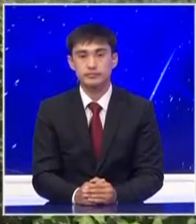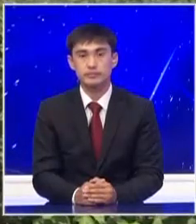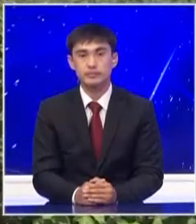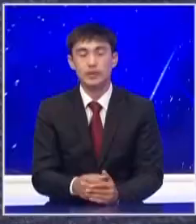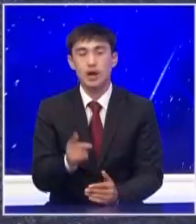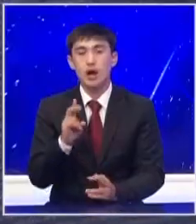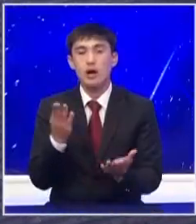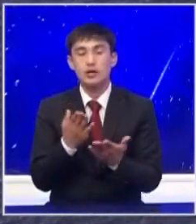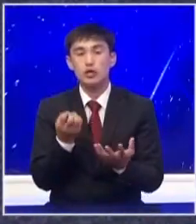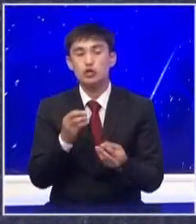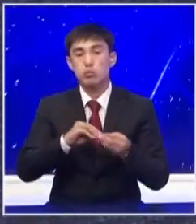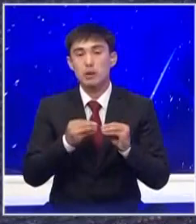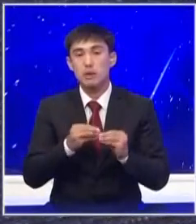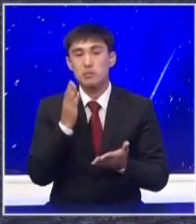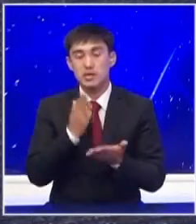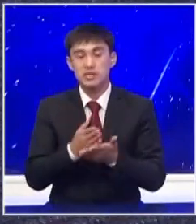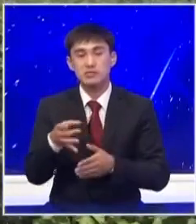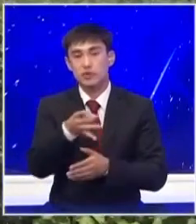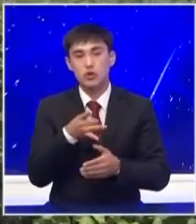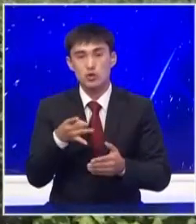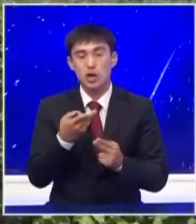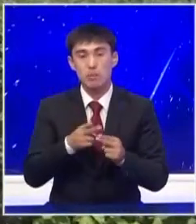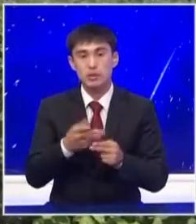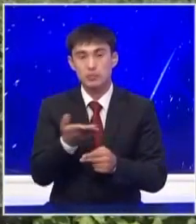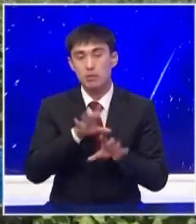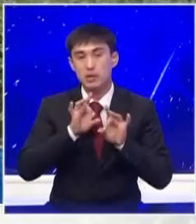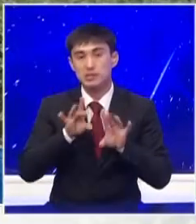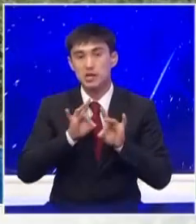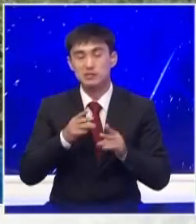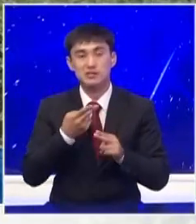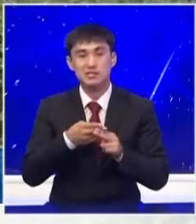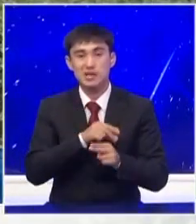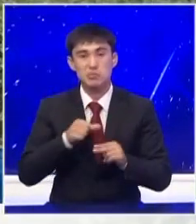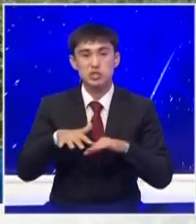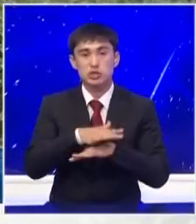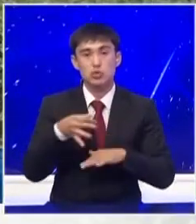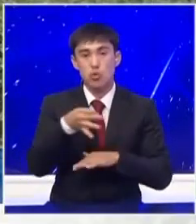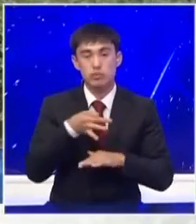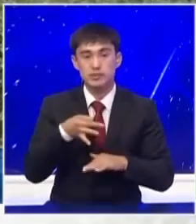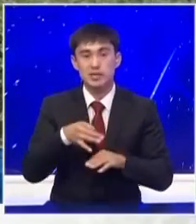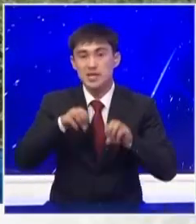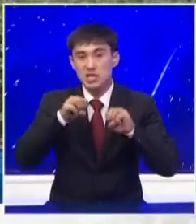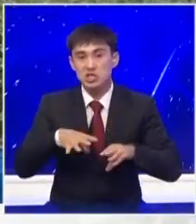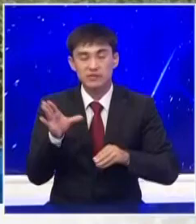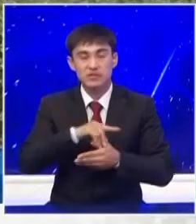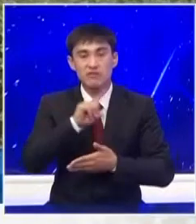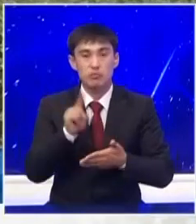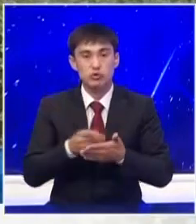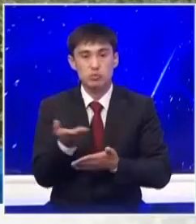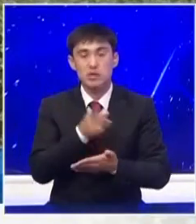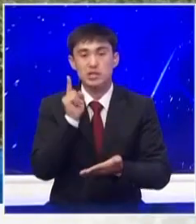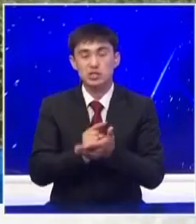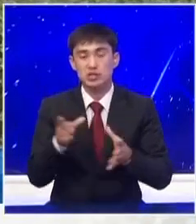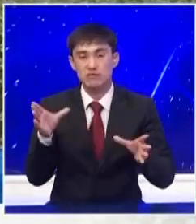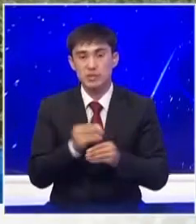О том, какие еще проблемы существуют в регионе, об этом нам рассказывают сами жители области. И решать все вопросы мы должны